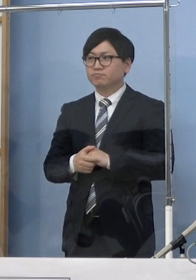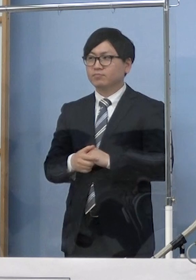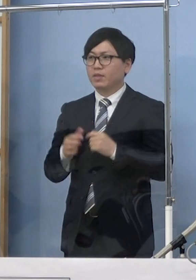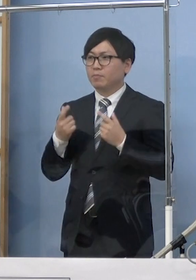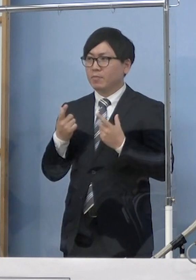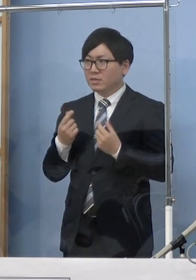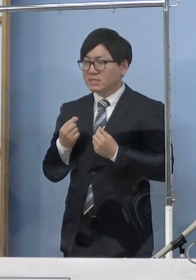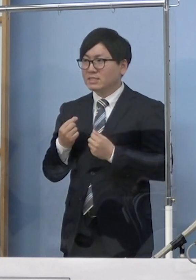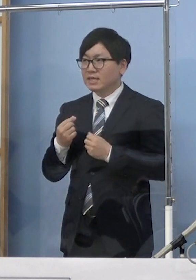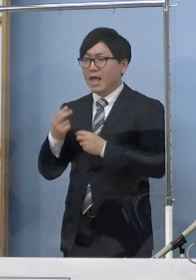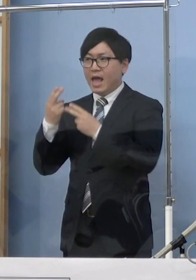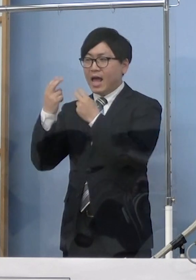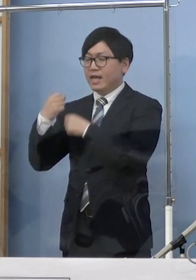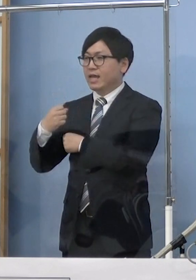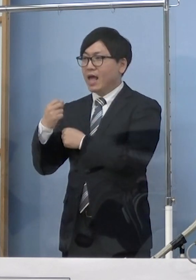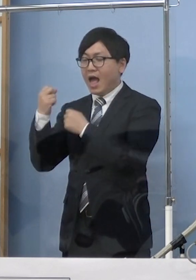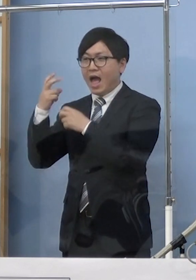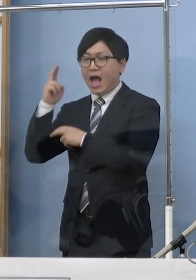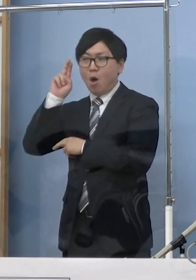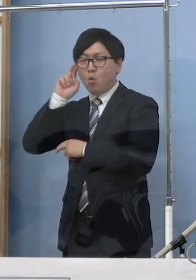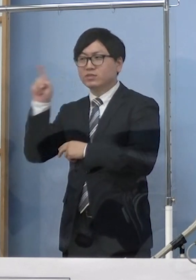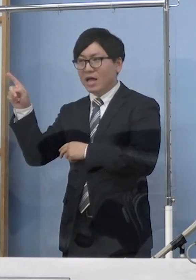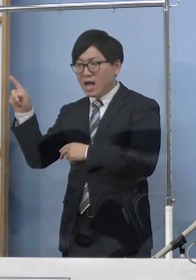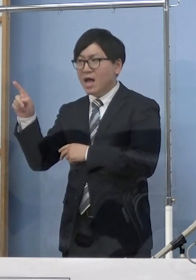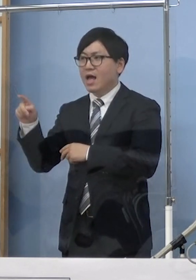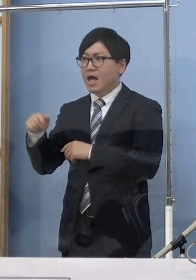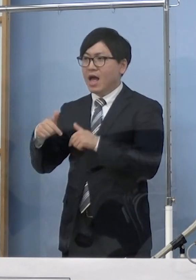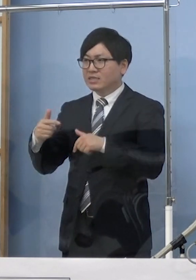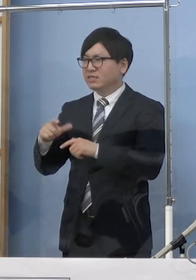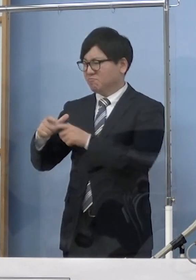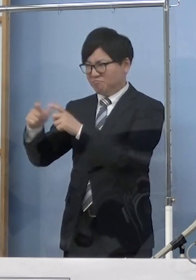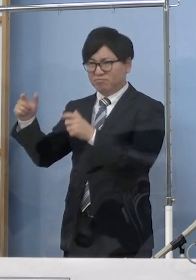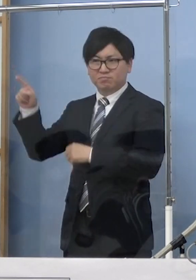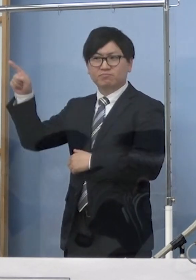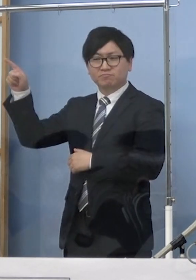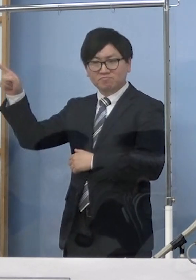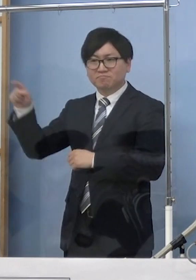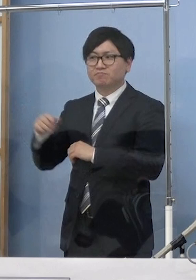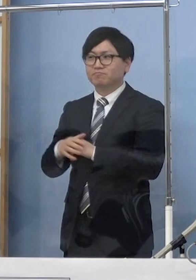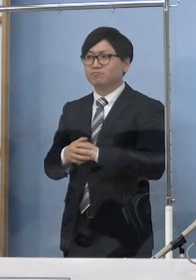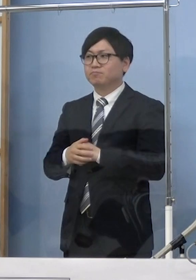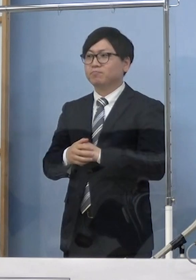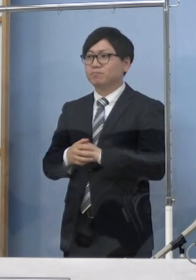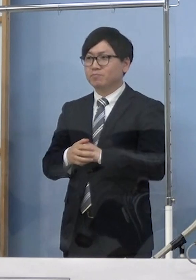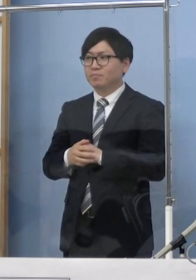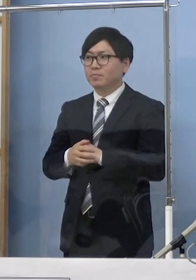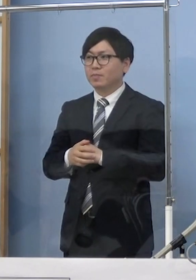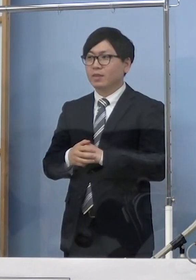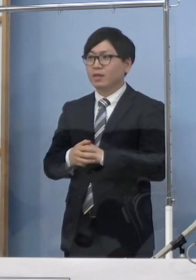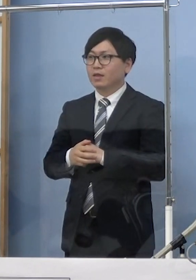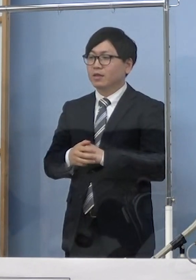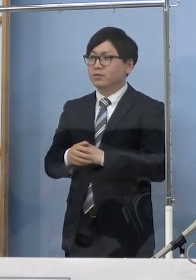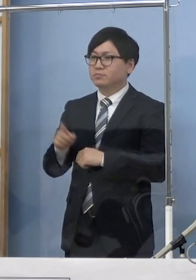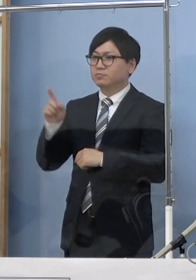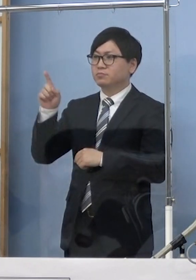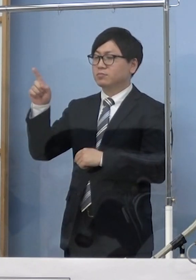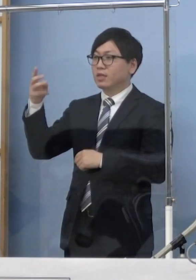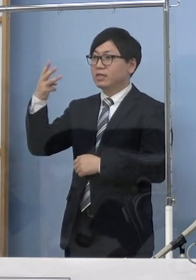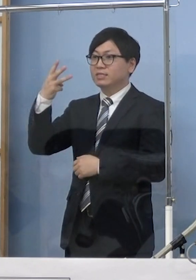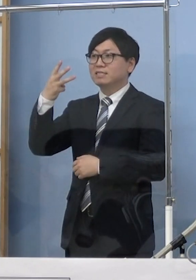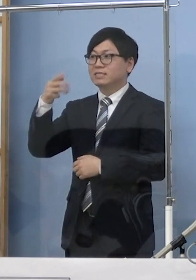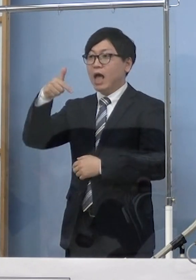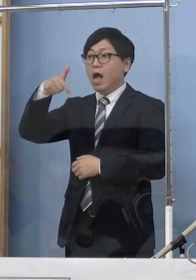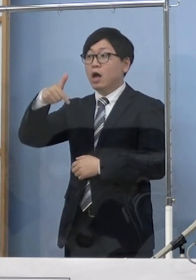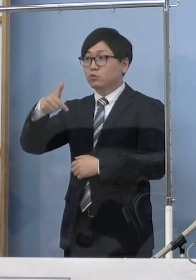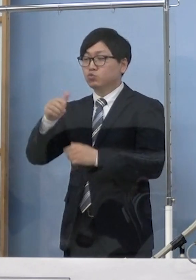神、こちらが変異株感染急拡大ということで、まあ、京阪神いわゆる3府